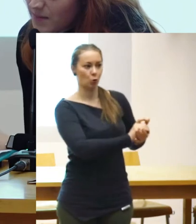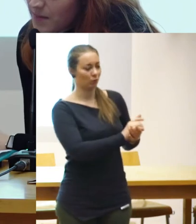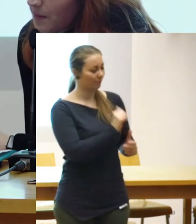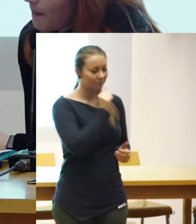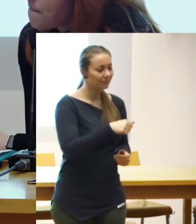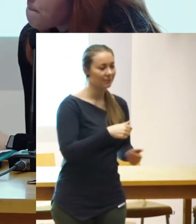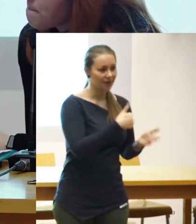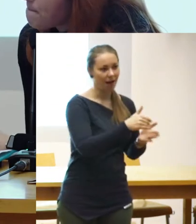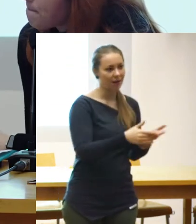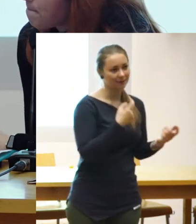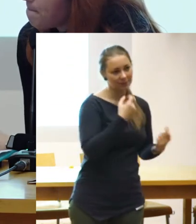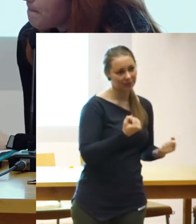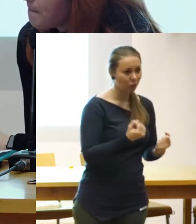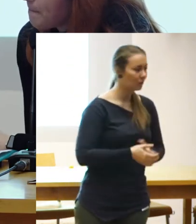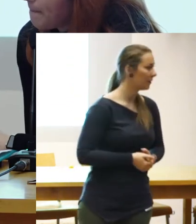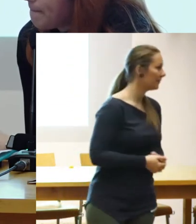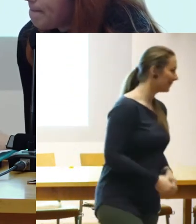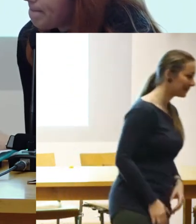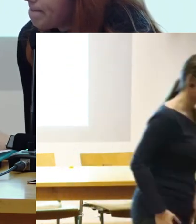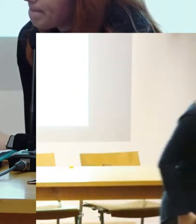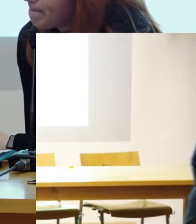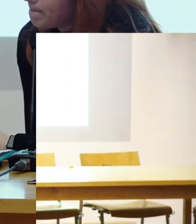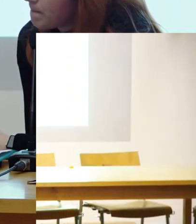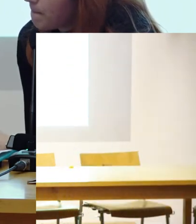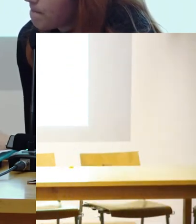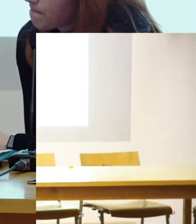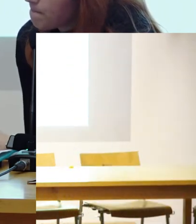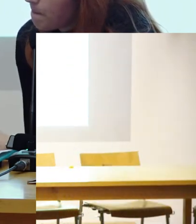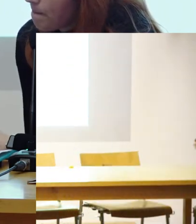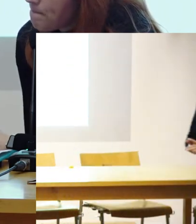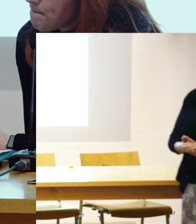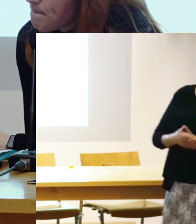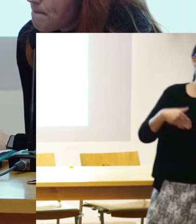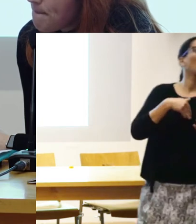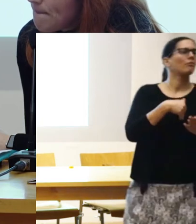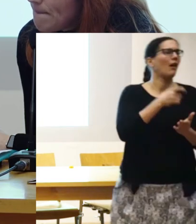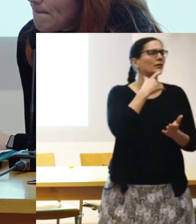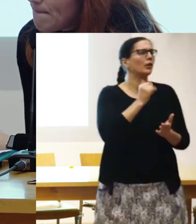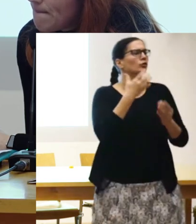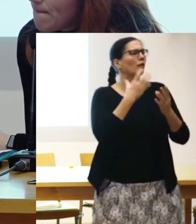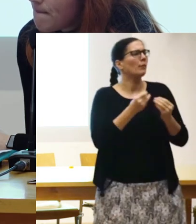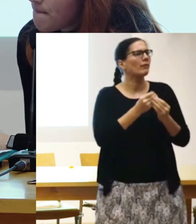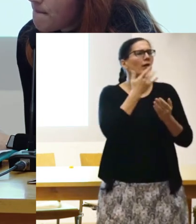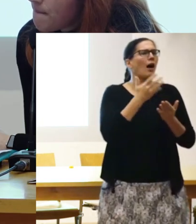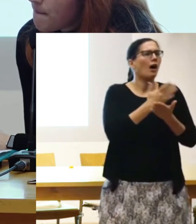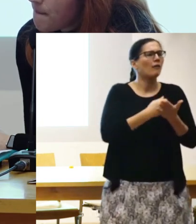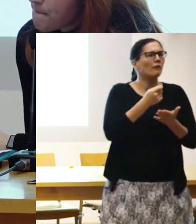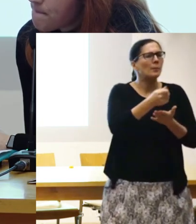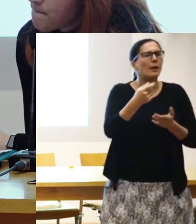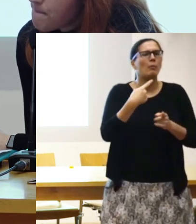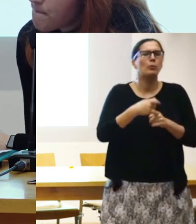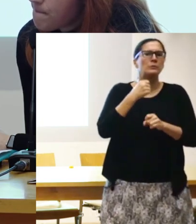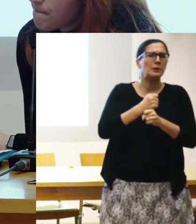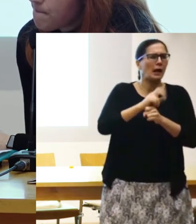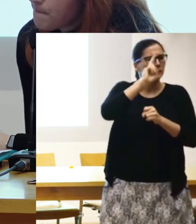máme tady ještě poznámku k honorářům a práci s umělci a externisty.